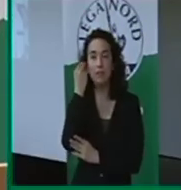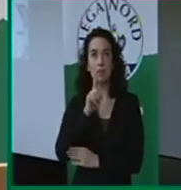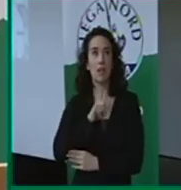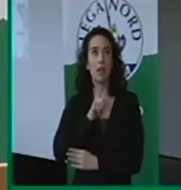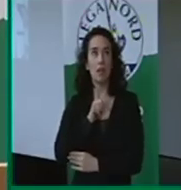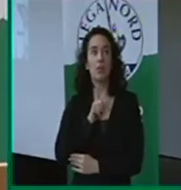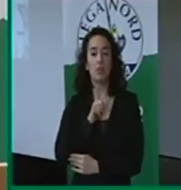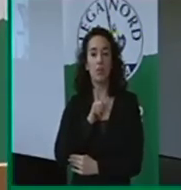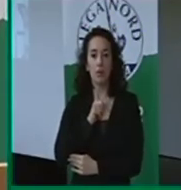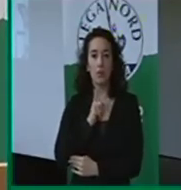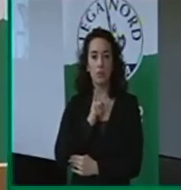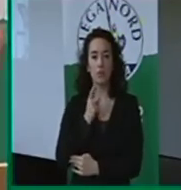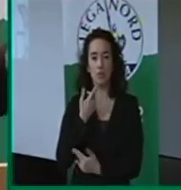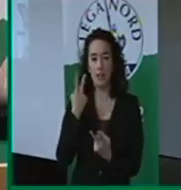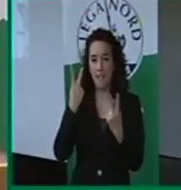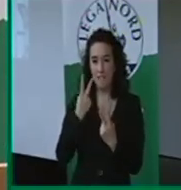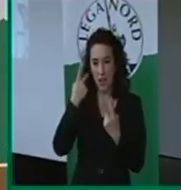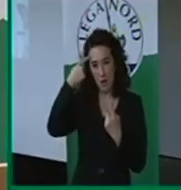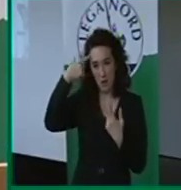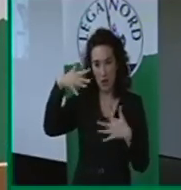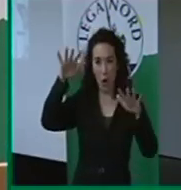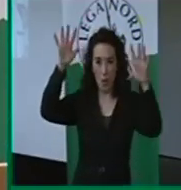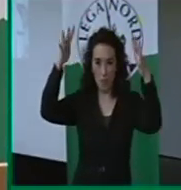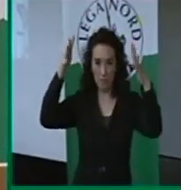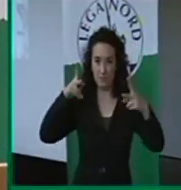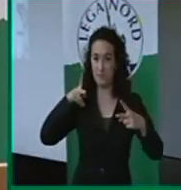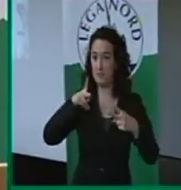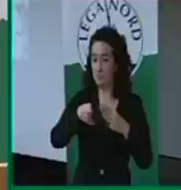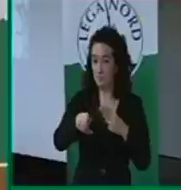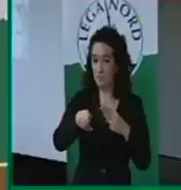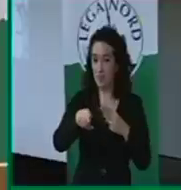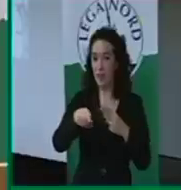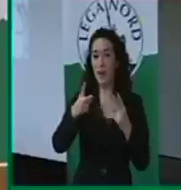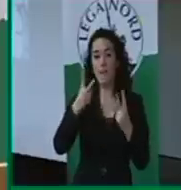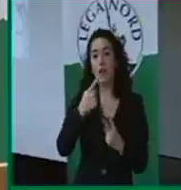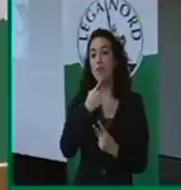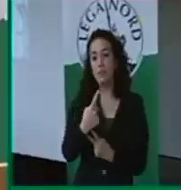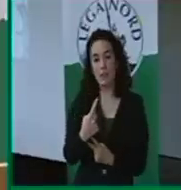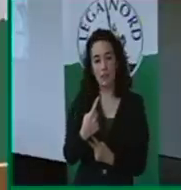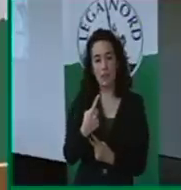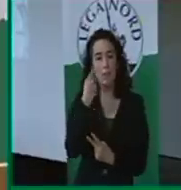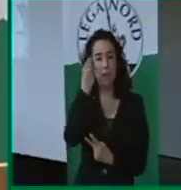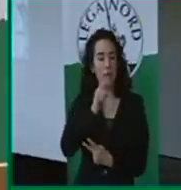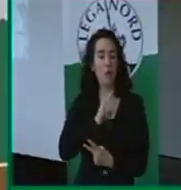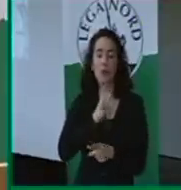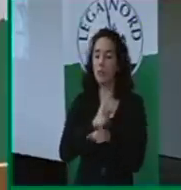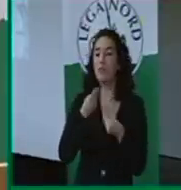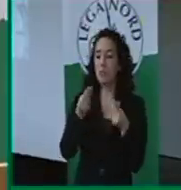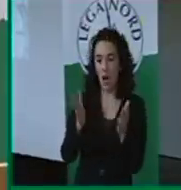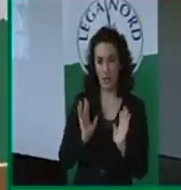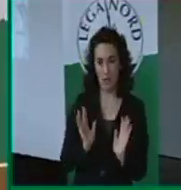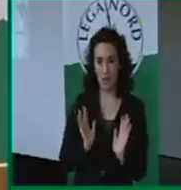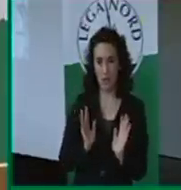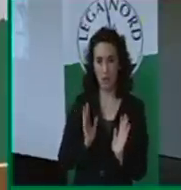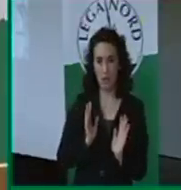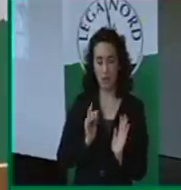sono convinto che sono cessati gli applausi ma per onestà intellettuale devo dirvi come la penso io